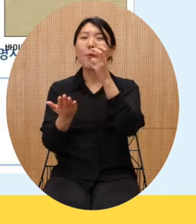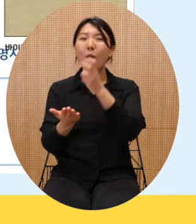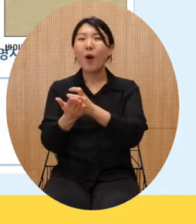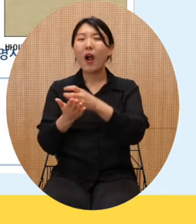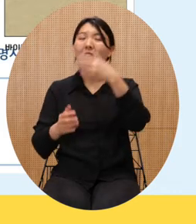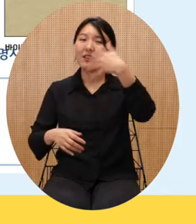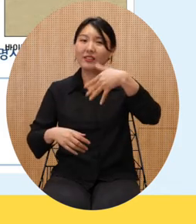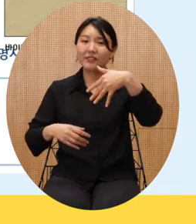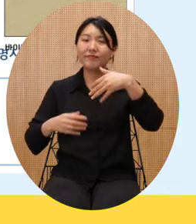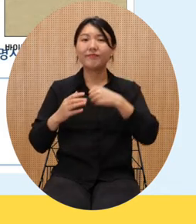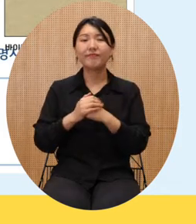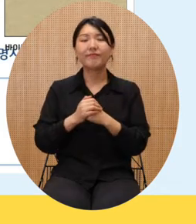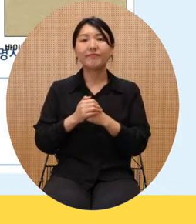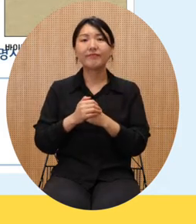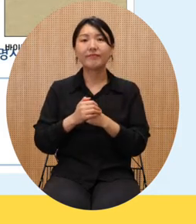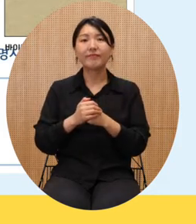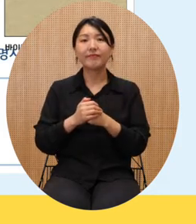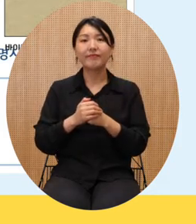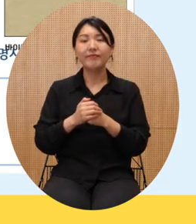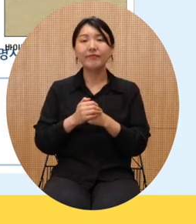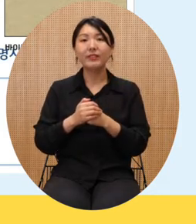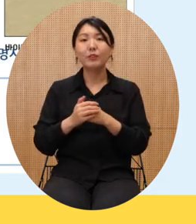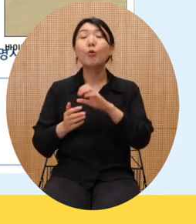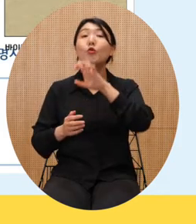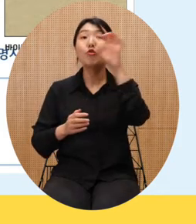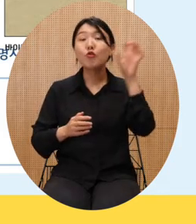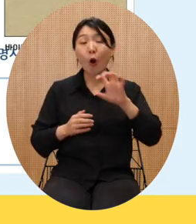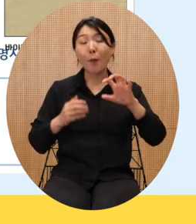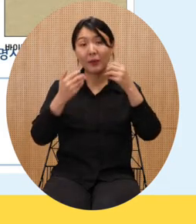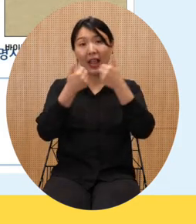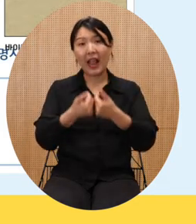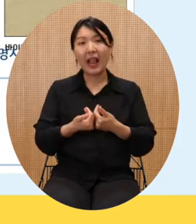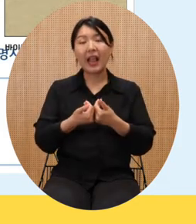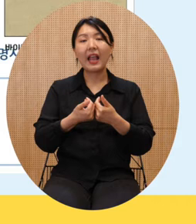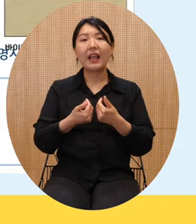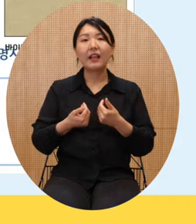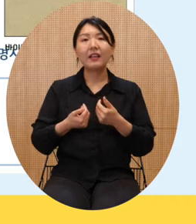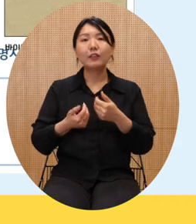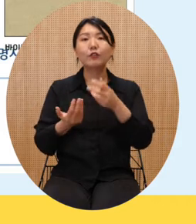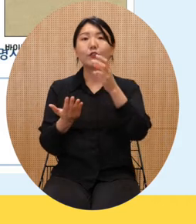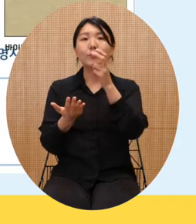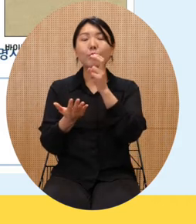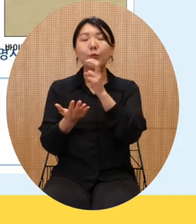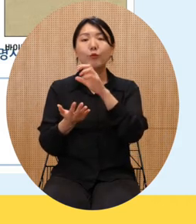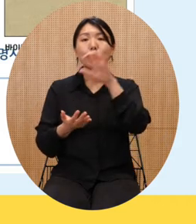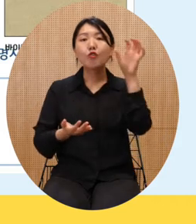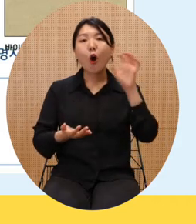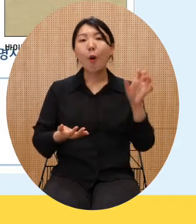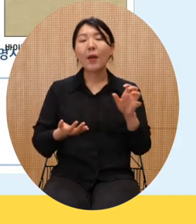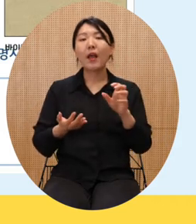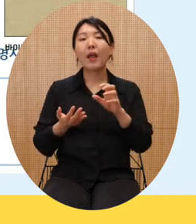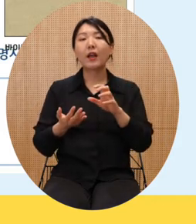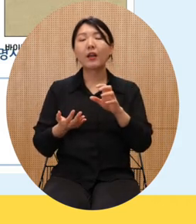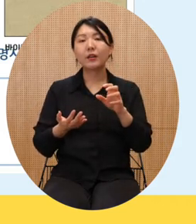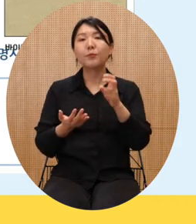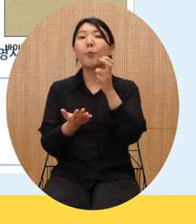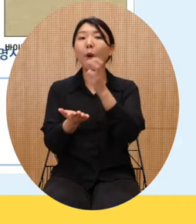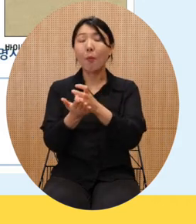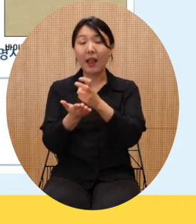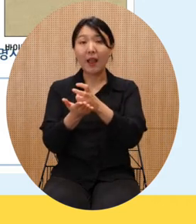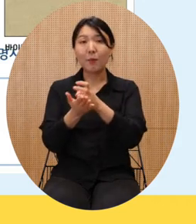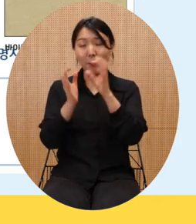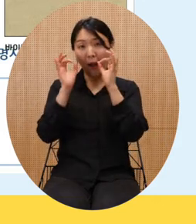권리로서의 그 규정이 좀 미약하다. 그러니까 이런 거예요. 이를테면 유럽 같은 경우에 유럽의 법률,